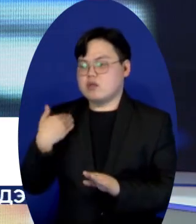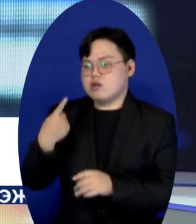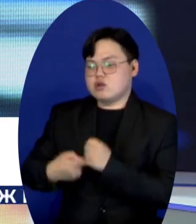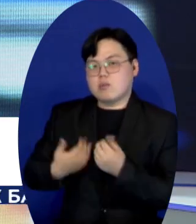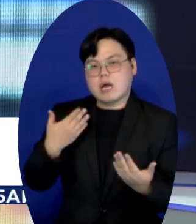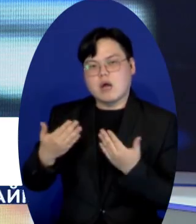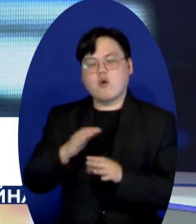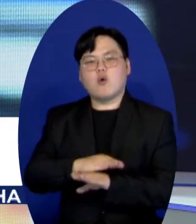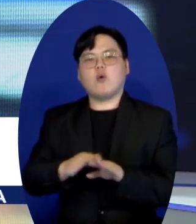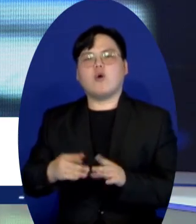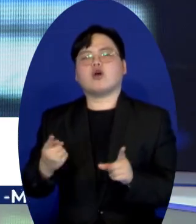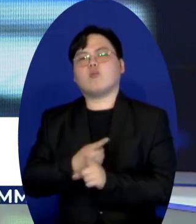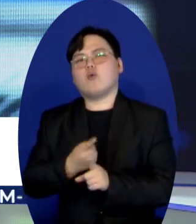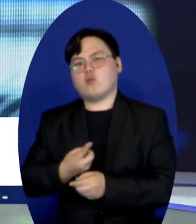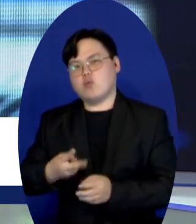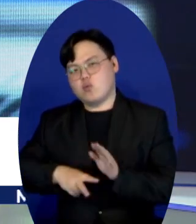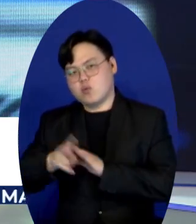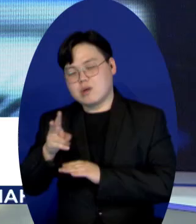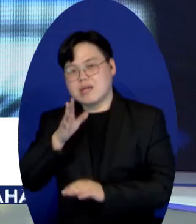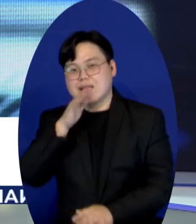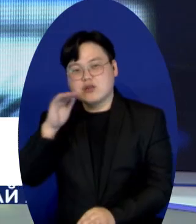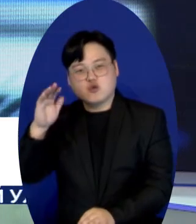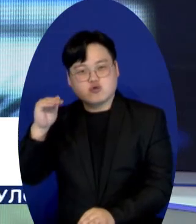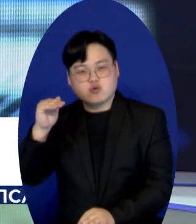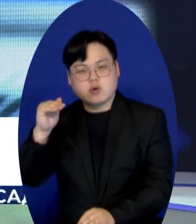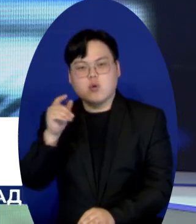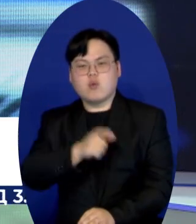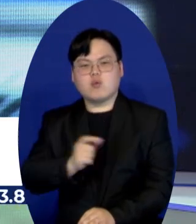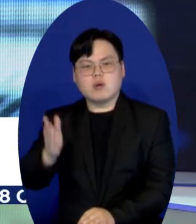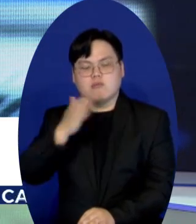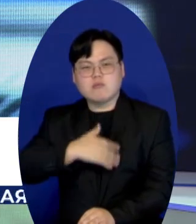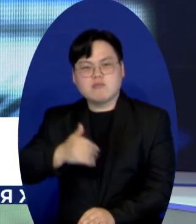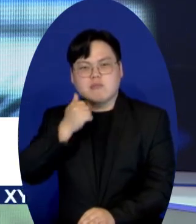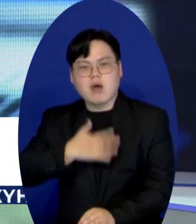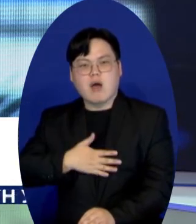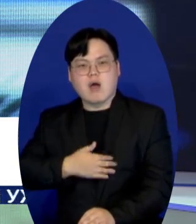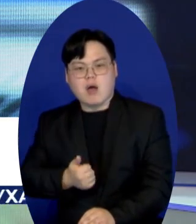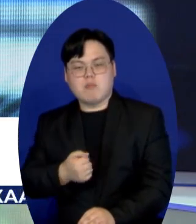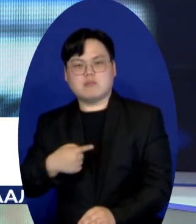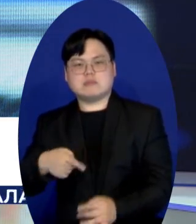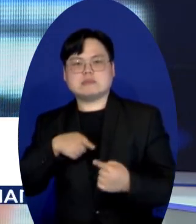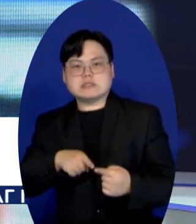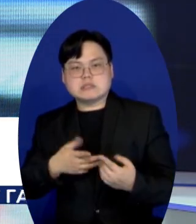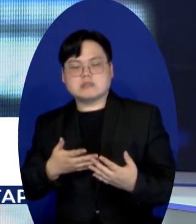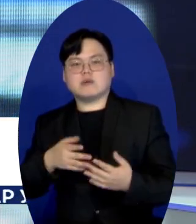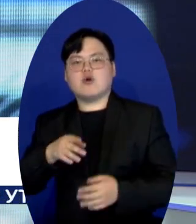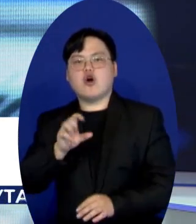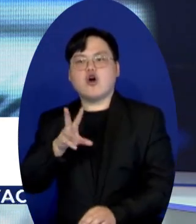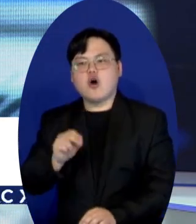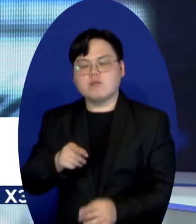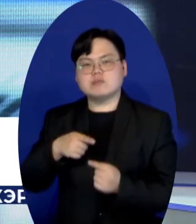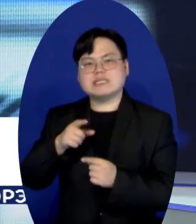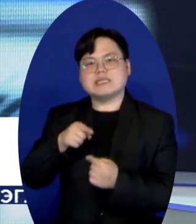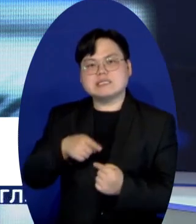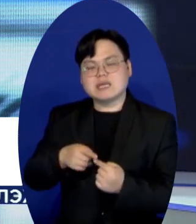юм бол өссөн тоо гарчээ. Өсвөр насны хүүхдүүд ихэвчлэн хүний эрүүл мэндийн халдашгүй дархан байдлын эсрэг, замун өмчлөх эрхийн эсрэг